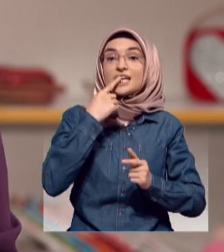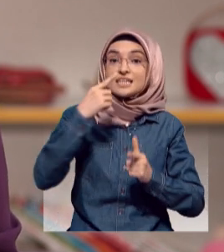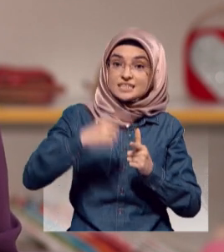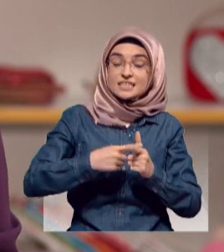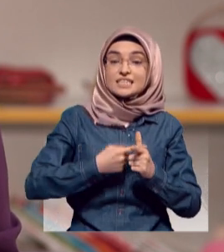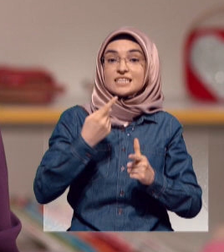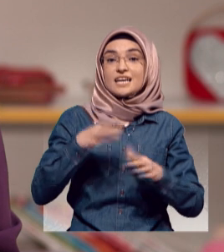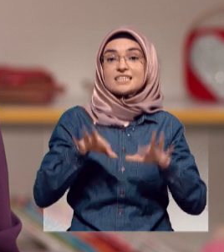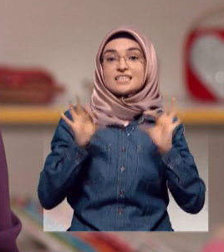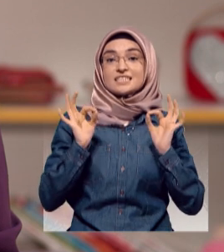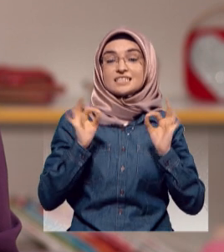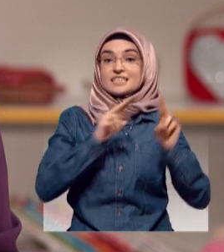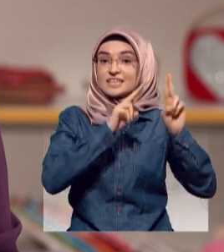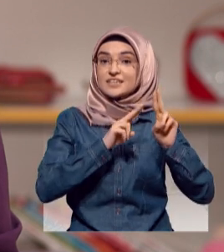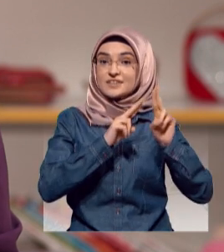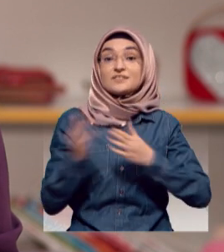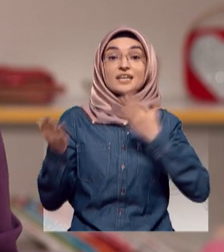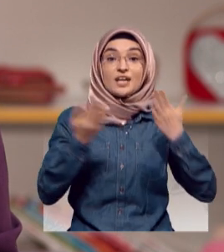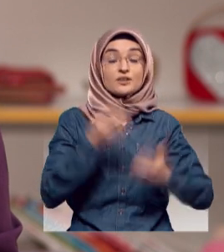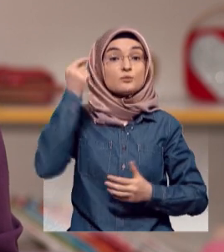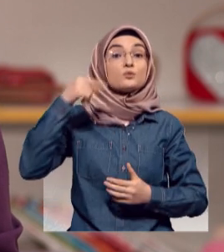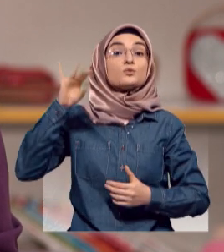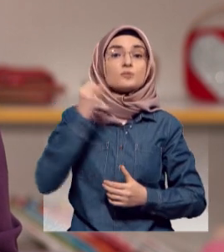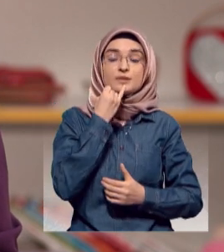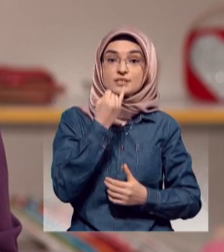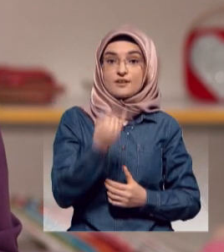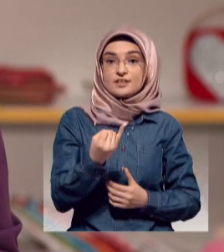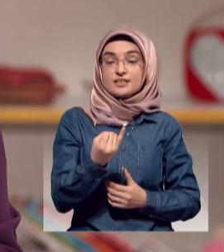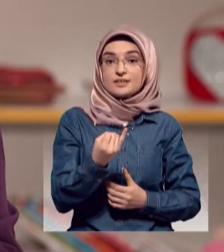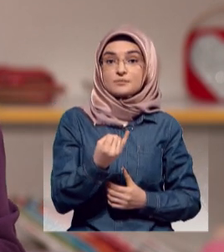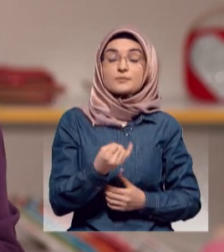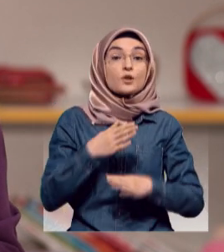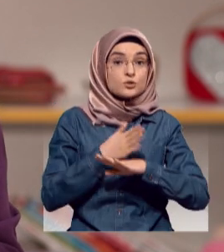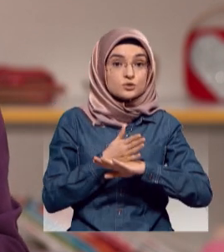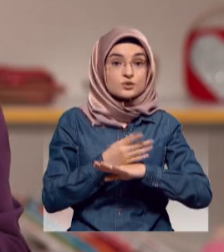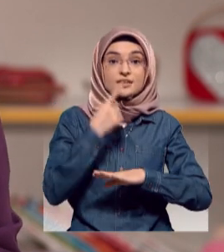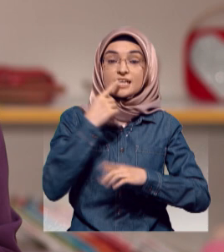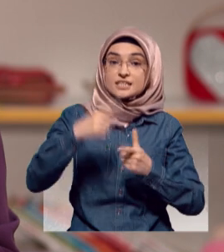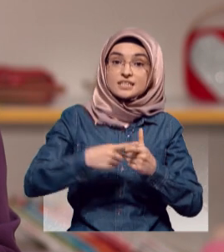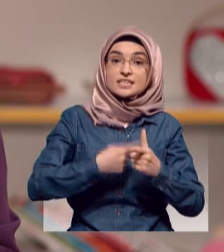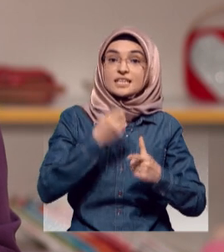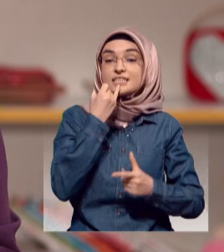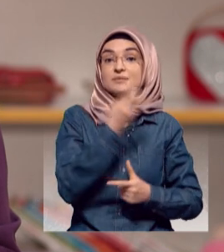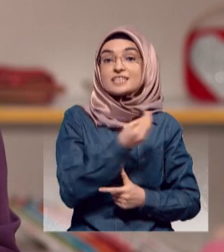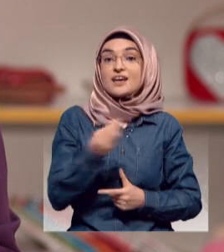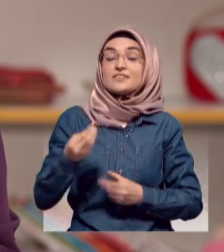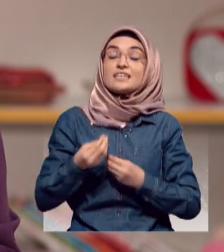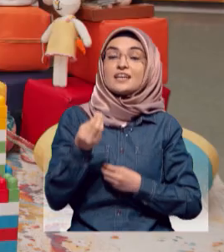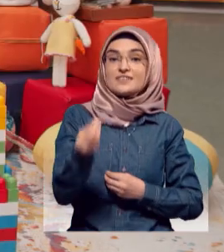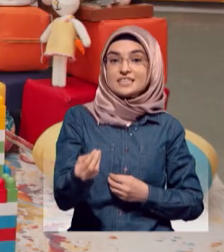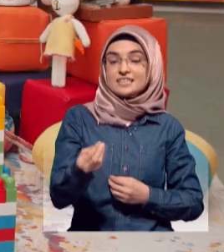kirası hazırlayın. İftara davet etmeyi unutmayın misafirlerinizi. Çünkü diş kirası misafirlere verilir.